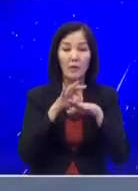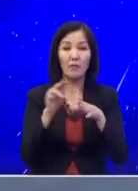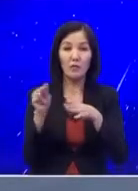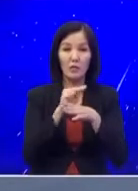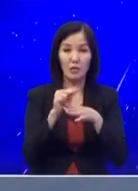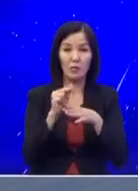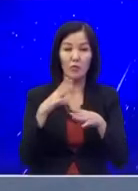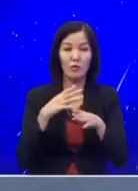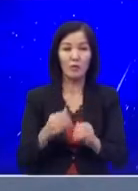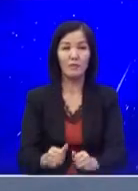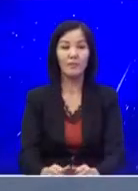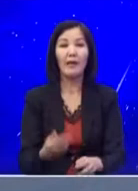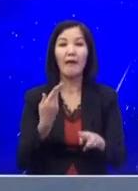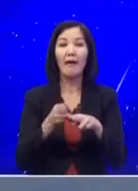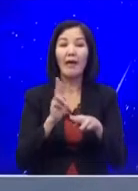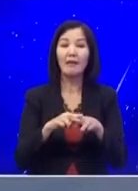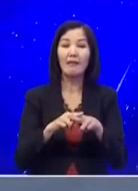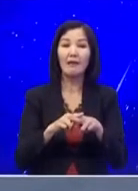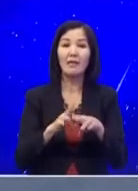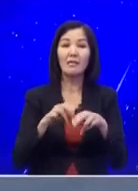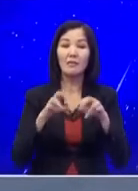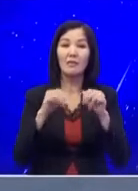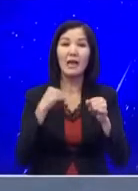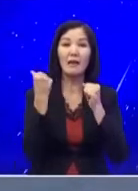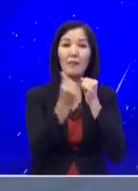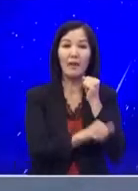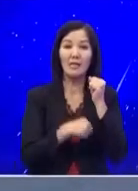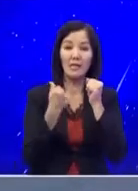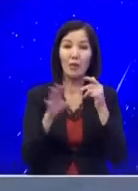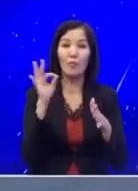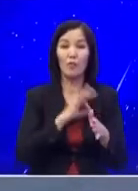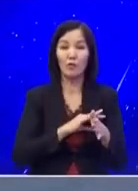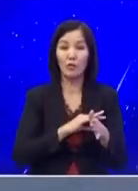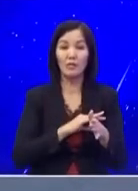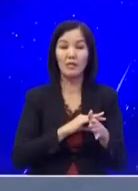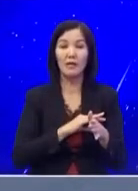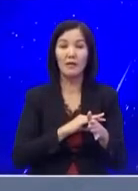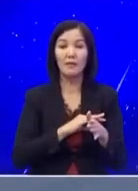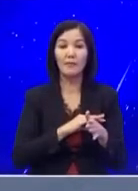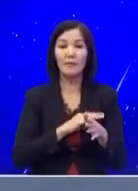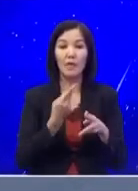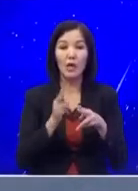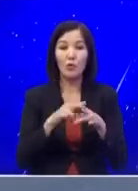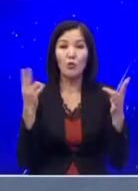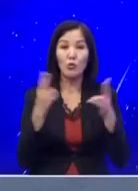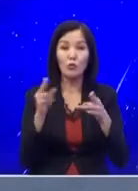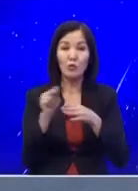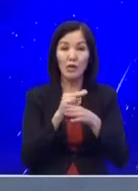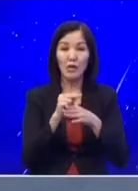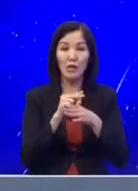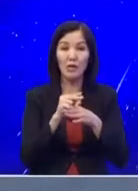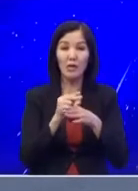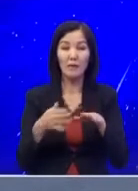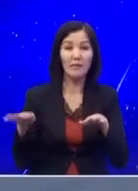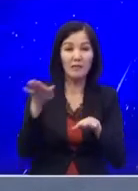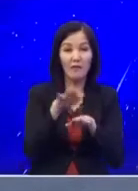специальный материал для обработки швов, для статичных швов. Потом покрывается еще сверху